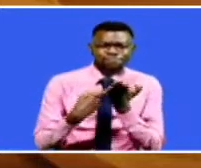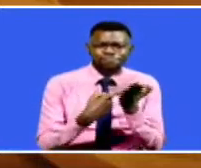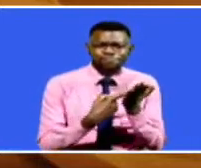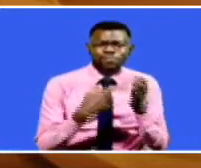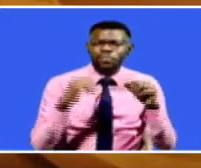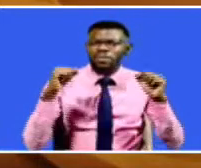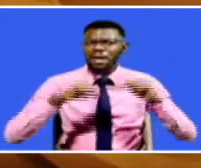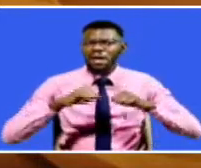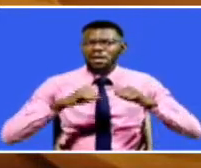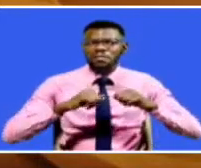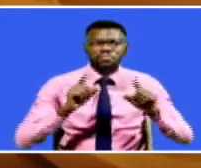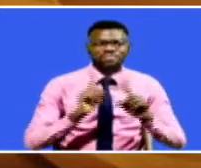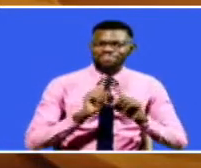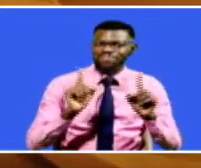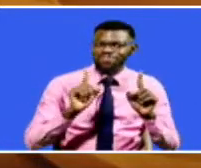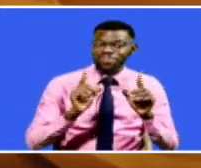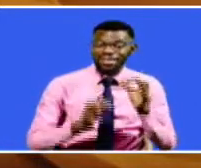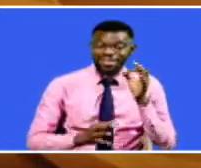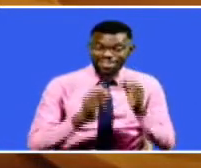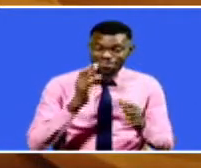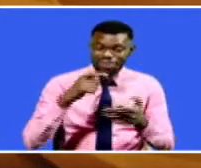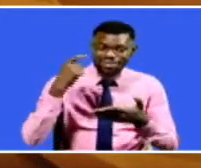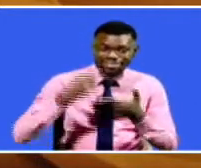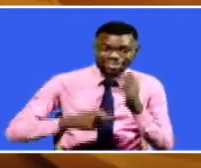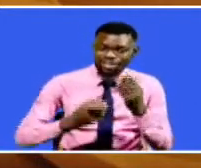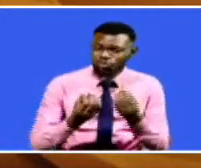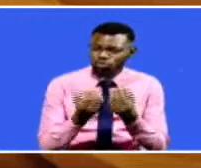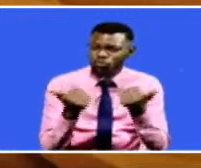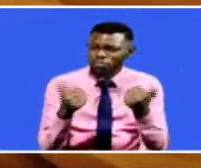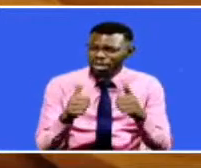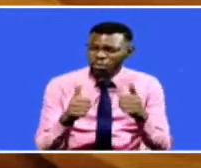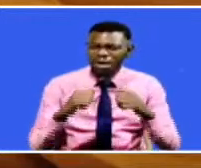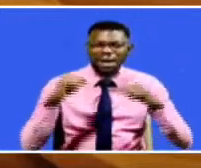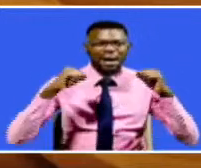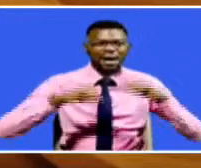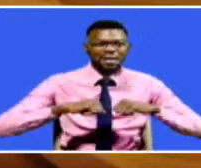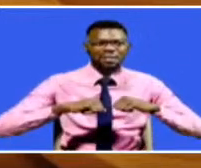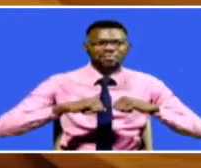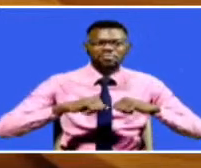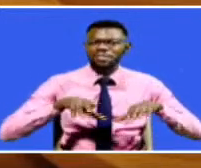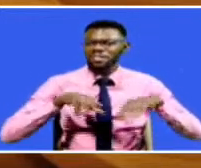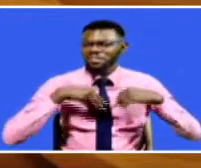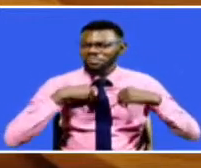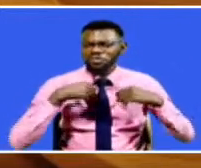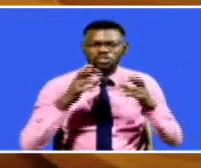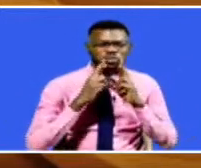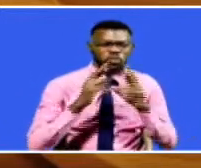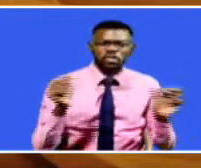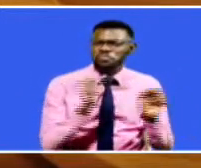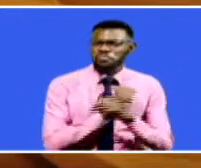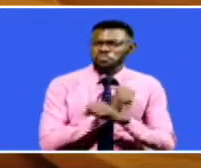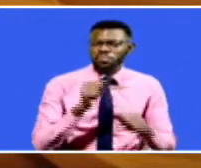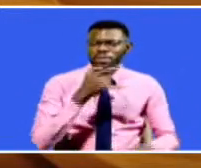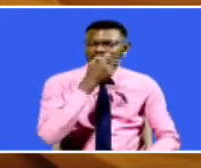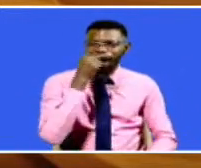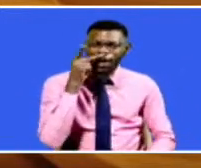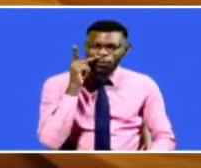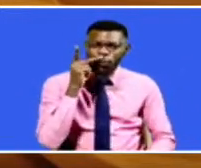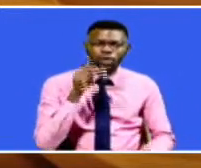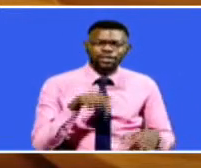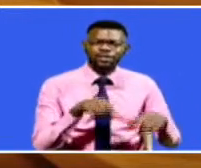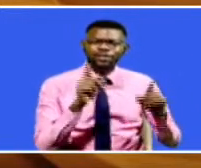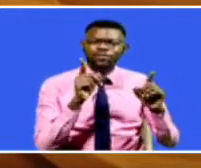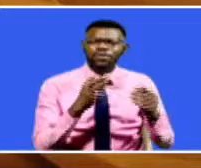iwapo swala la gharama ya maisha halitapewa uzito. Kinara wa Waipa Kalonzo Musyoka akiongoza ujumbe wa Azimio